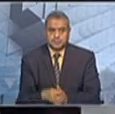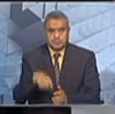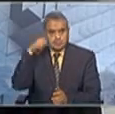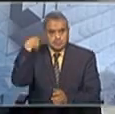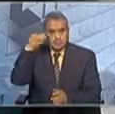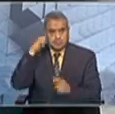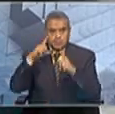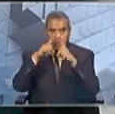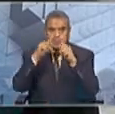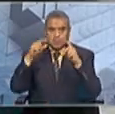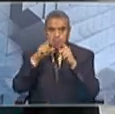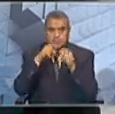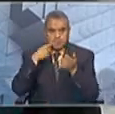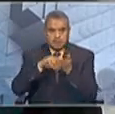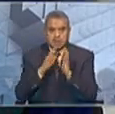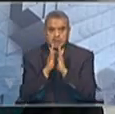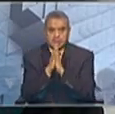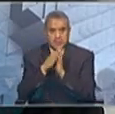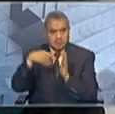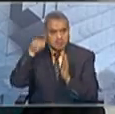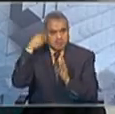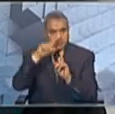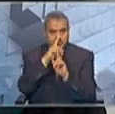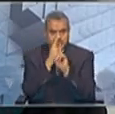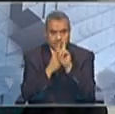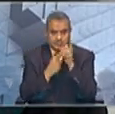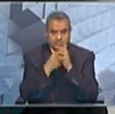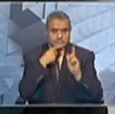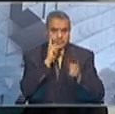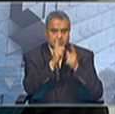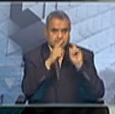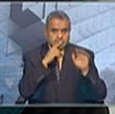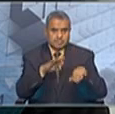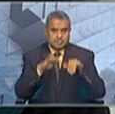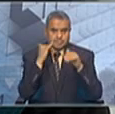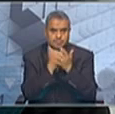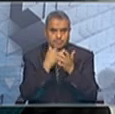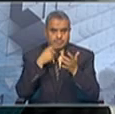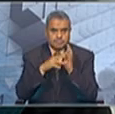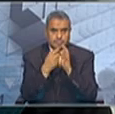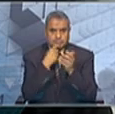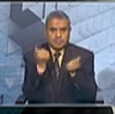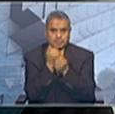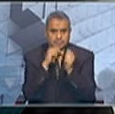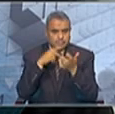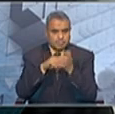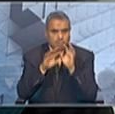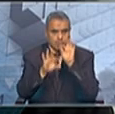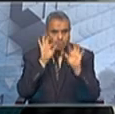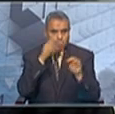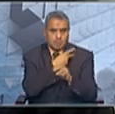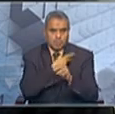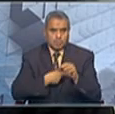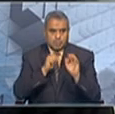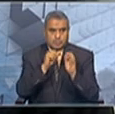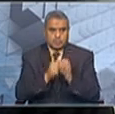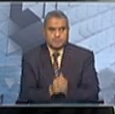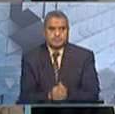الرئيس اللبناني يقبل اعتذار رئيس الوزراء المكلف مصطفى أديب عن مهمة تشكيل الحكومة.